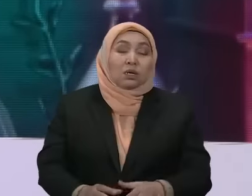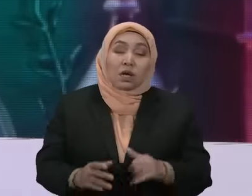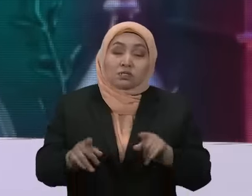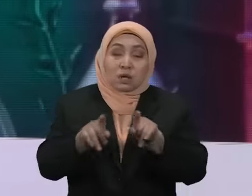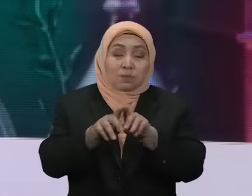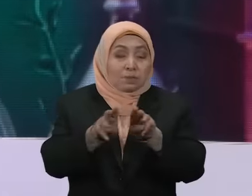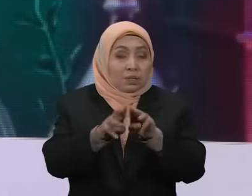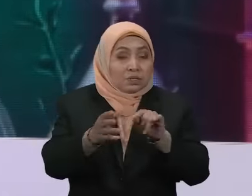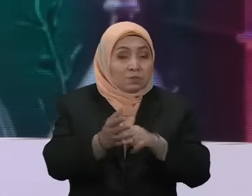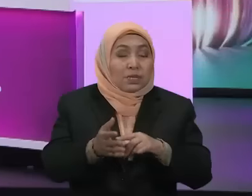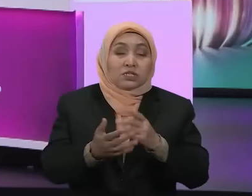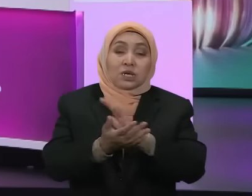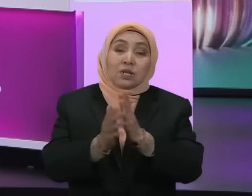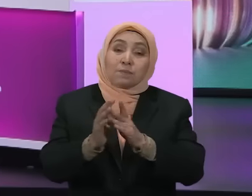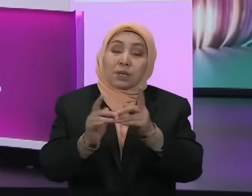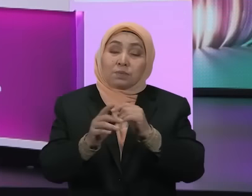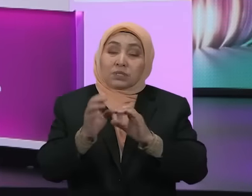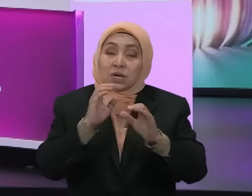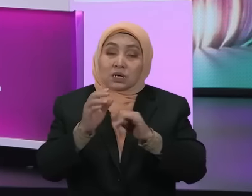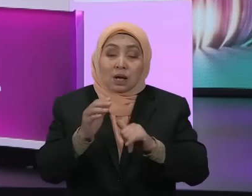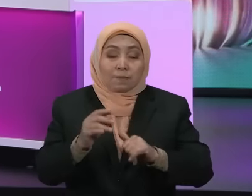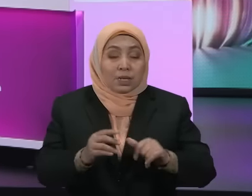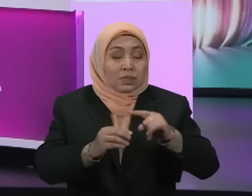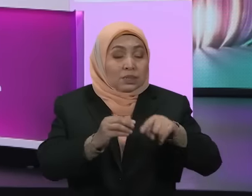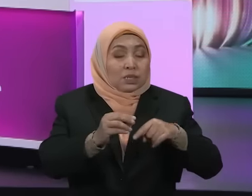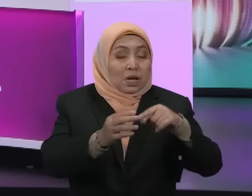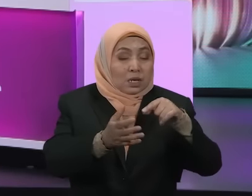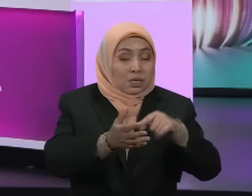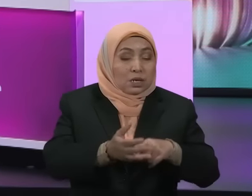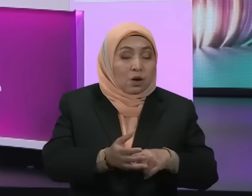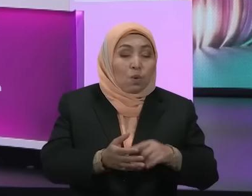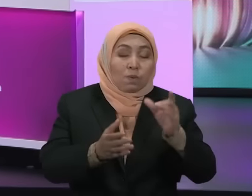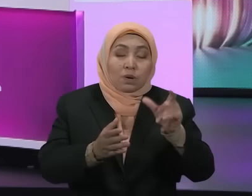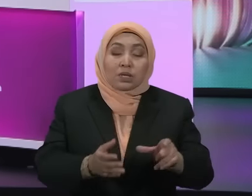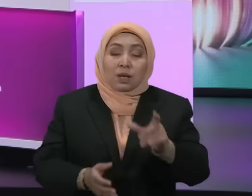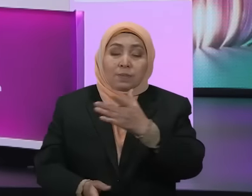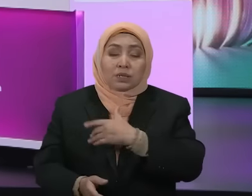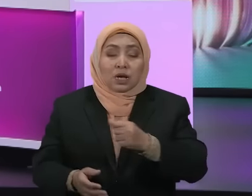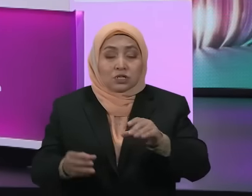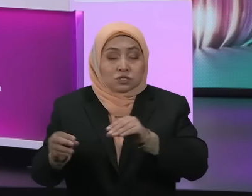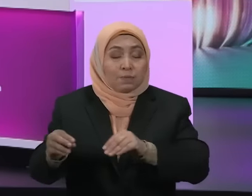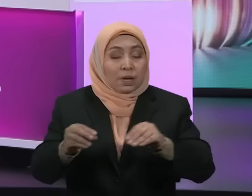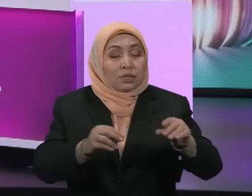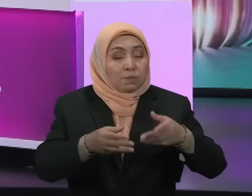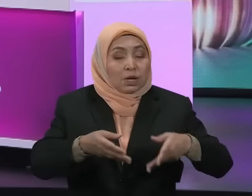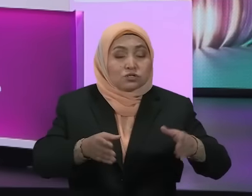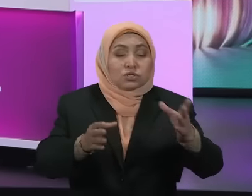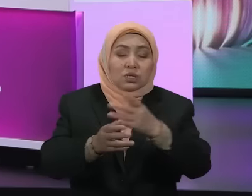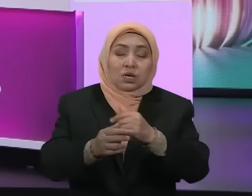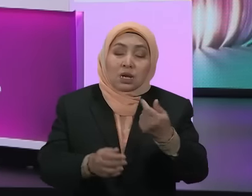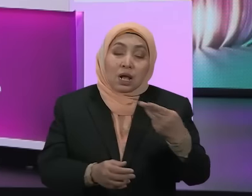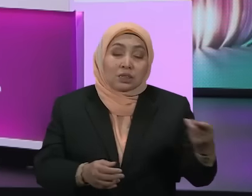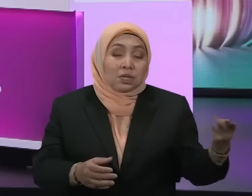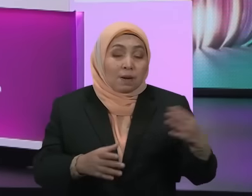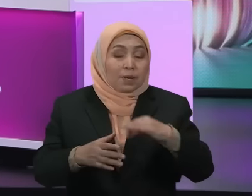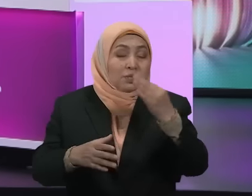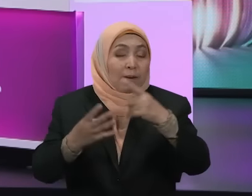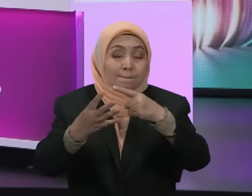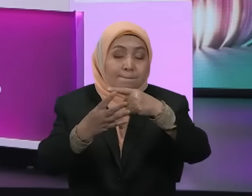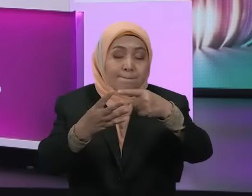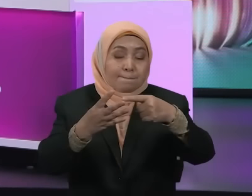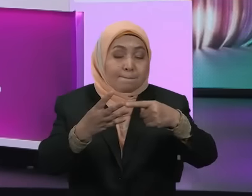begini. Baik. Apabila bercakap tentang alladzina amanu wa hajaru wa jahadu fi sabilillah bi amwalihim wa anfusihim, empat